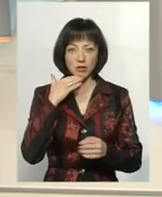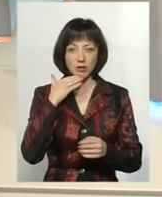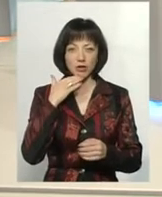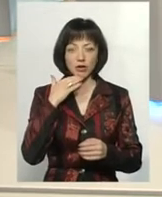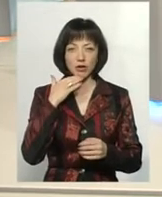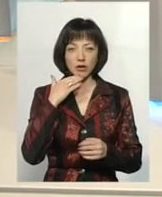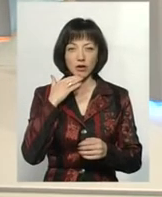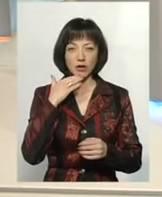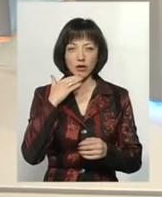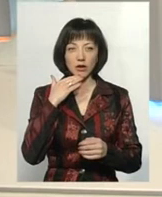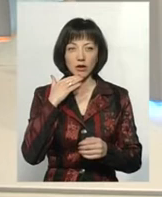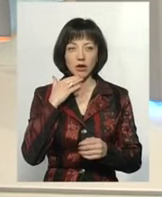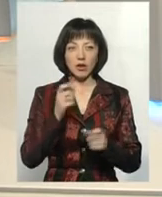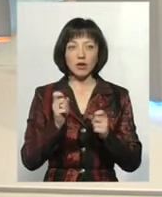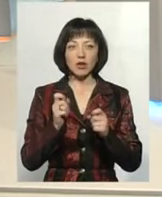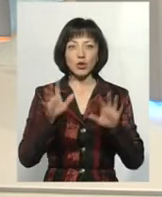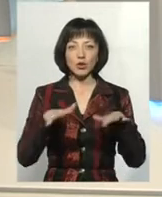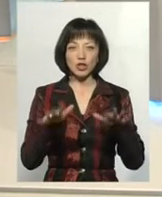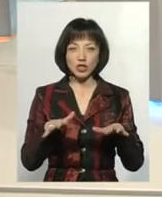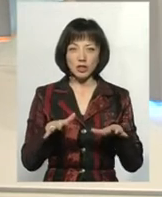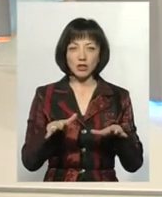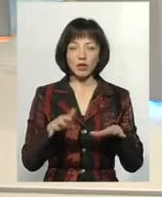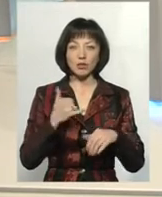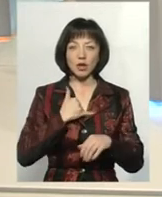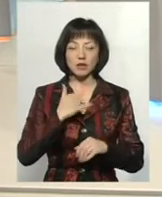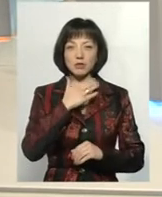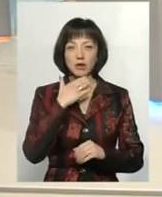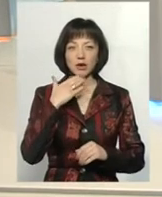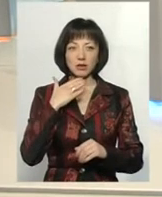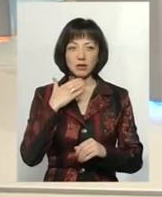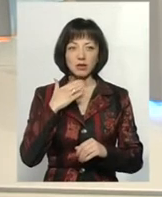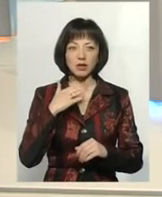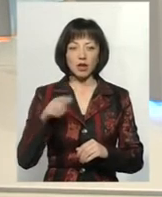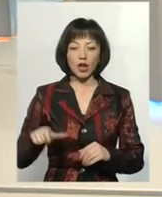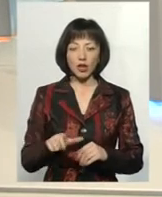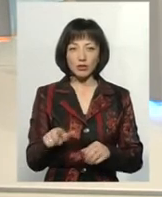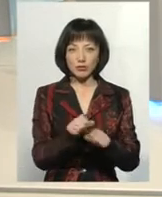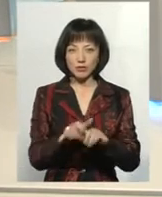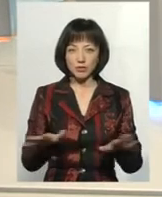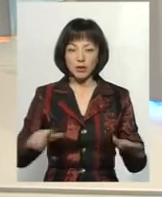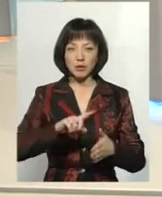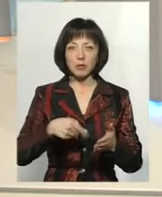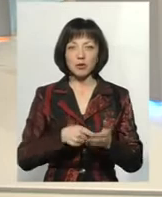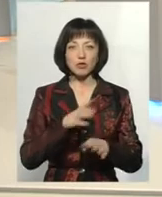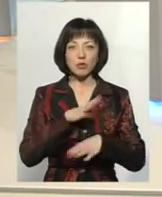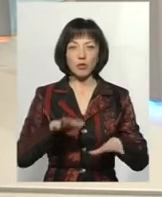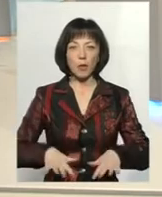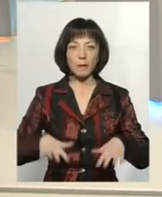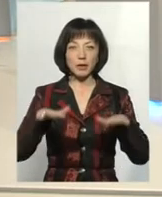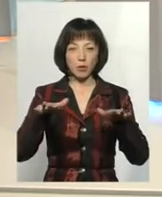випусків, зливових вод. Це коли йдуть дощі, звичайно, у нас багато розвинута річкова сітка, і місто, щоб не було